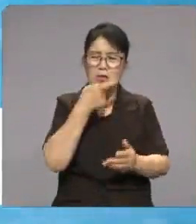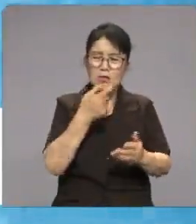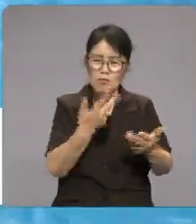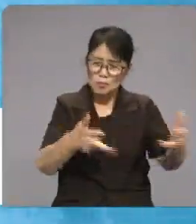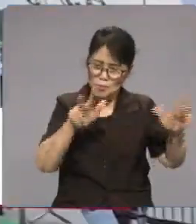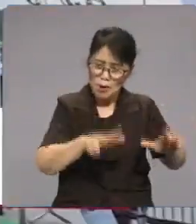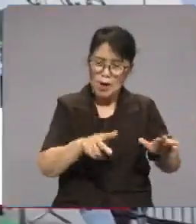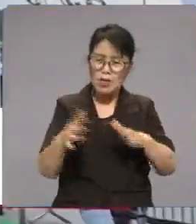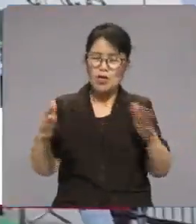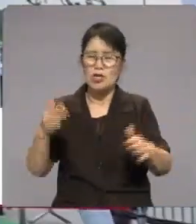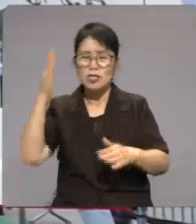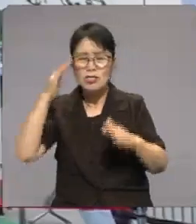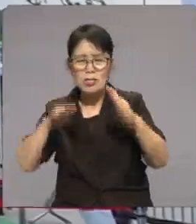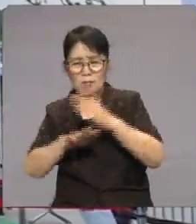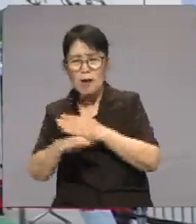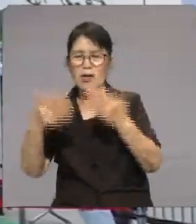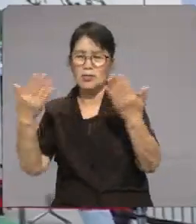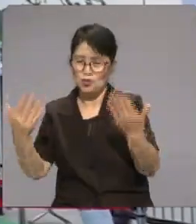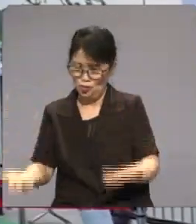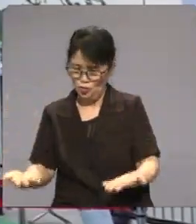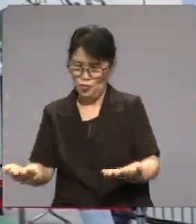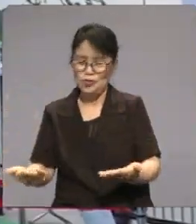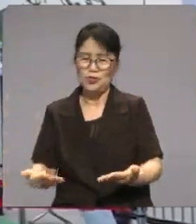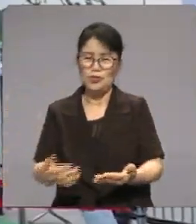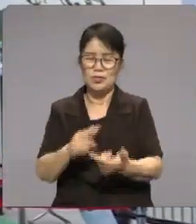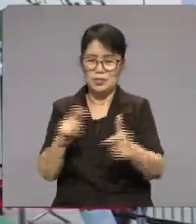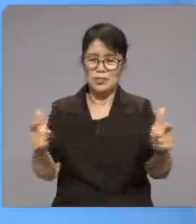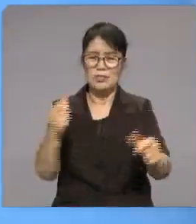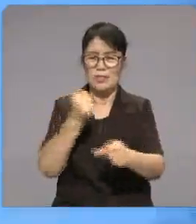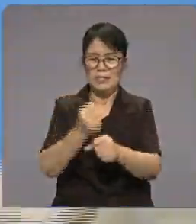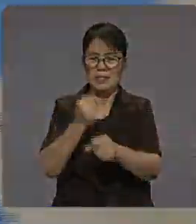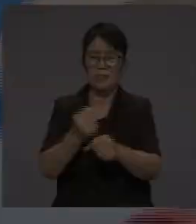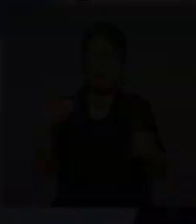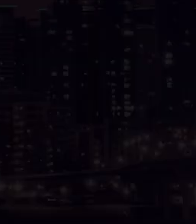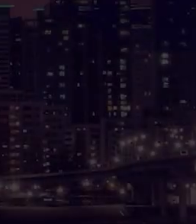그늘막 등에 있는 휴계 공간인 썸머 피서 존 등이